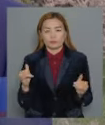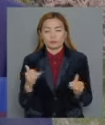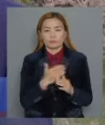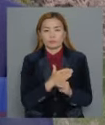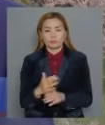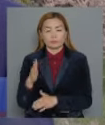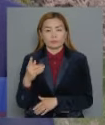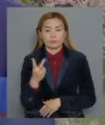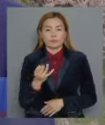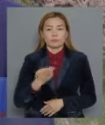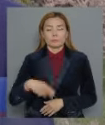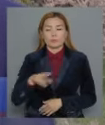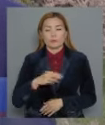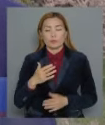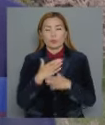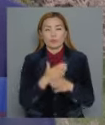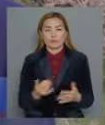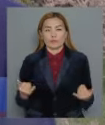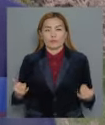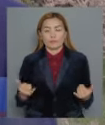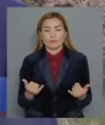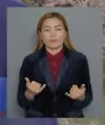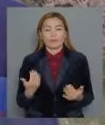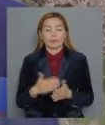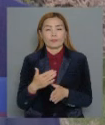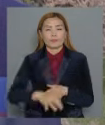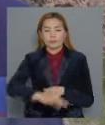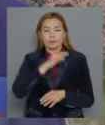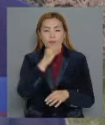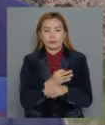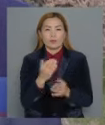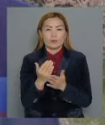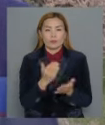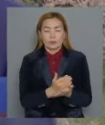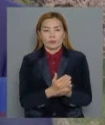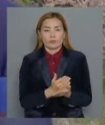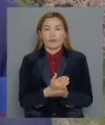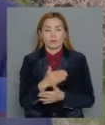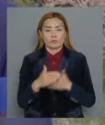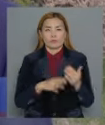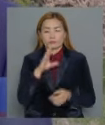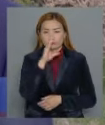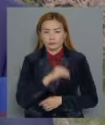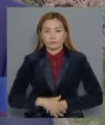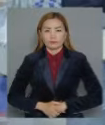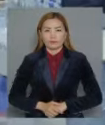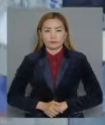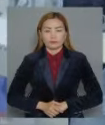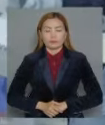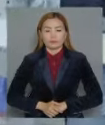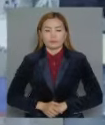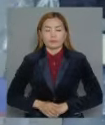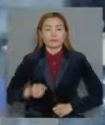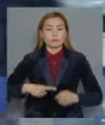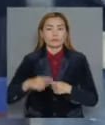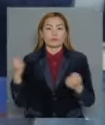биыл 1 миллиард теңге бөлініп, қазіргі таңда аграрлық несие корпорациясы осы бағдарламаны арғартай жалғастырайын деп жатыр.